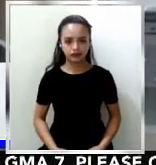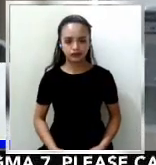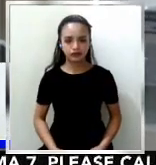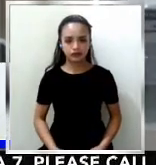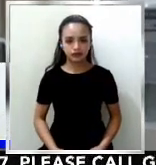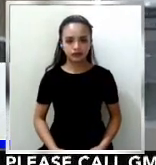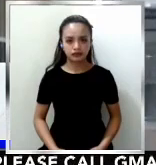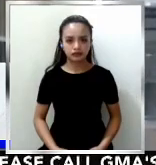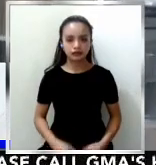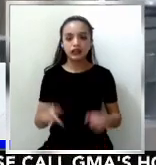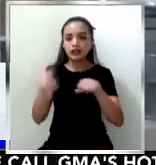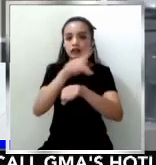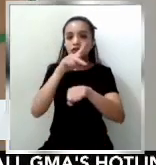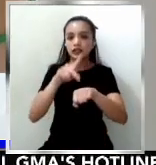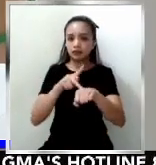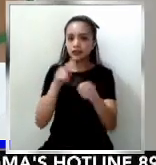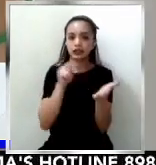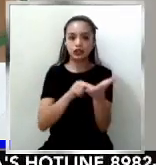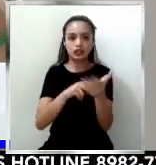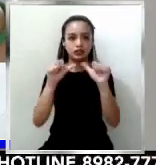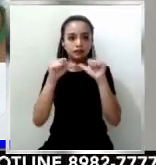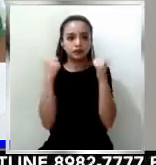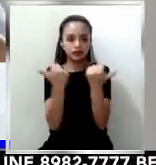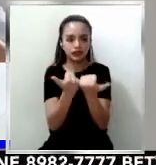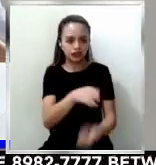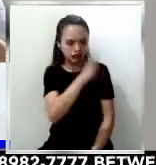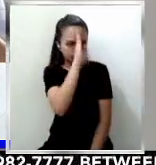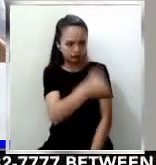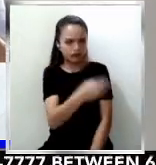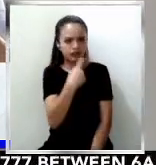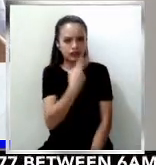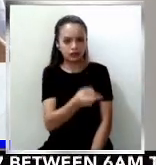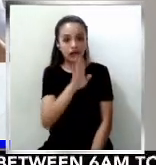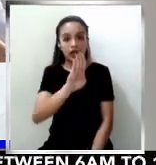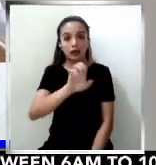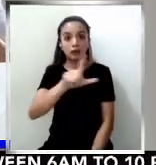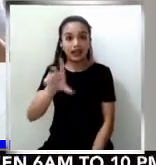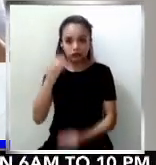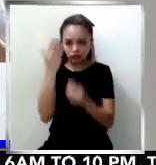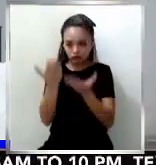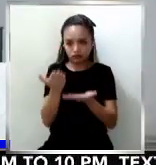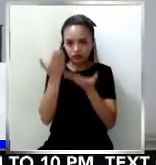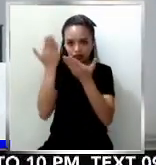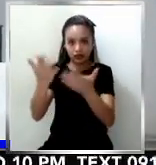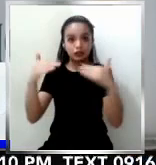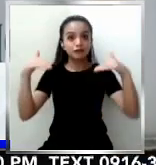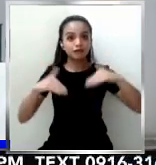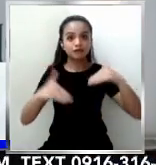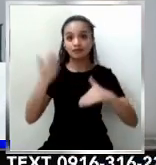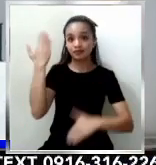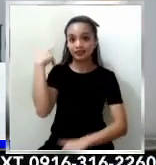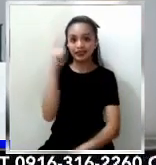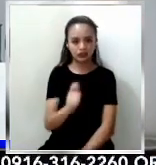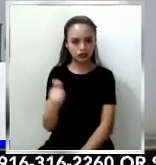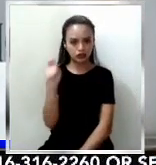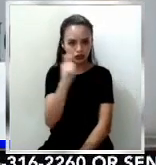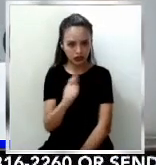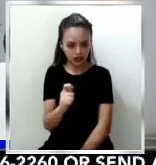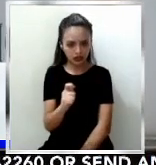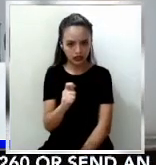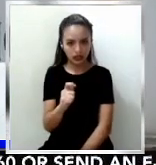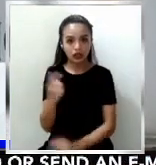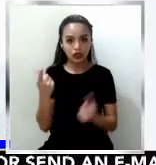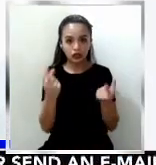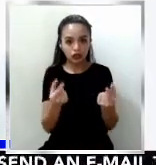Nurses Association, direktang sinabi ni Bello ang kanyang rekomendasyon sa isang pulong nitong Martes. At agad daw kumontra ang